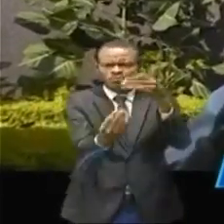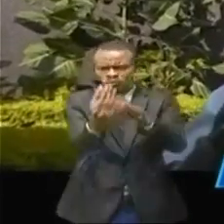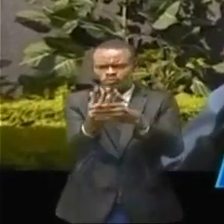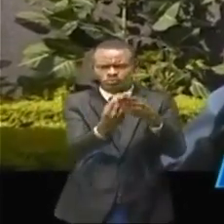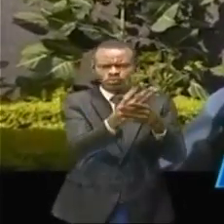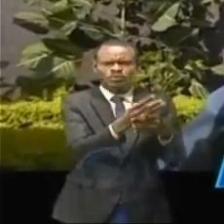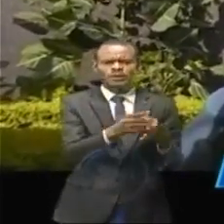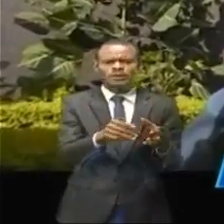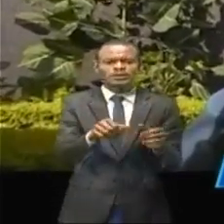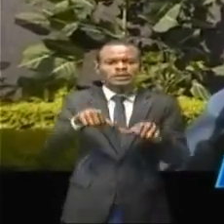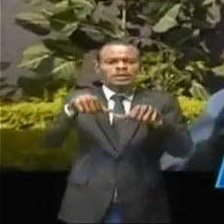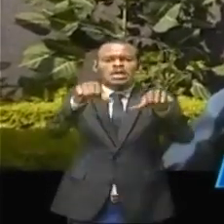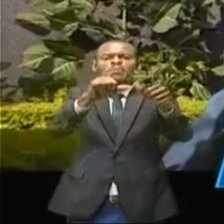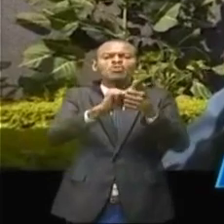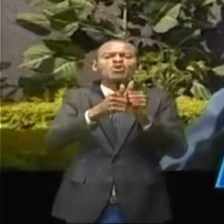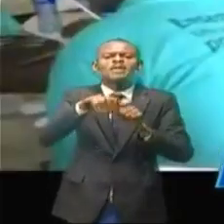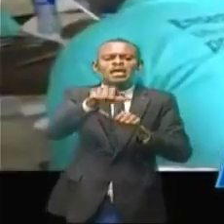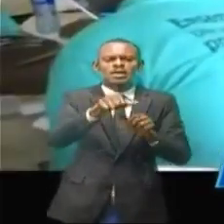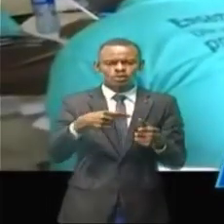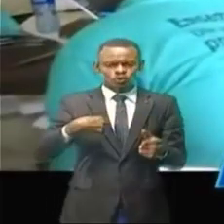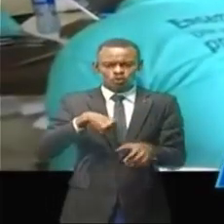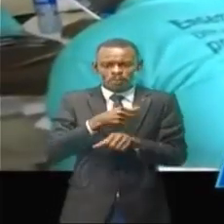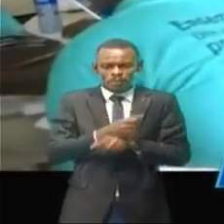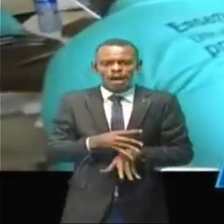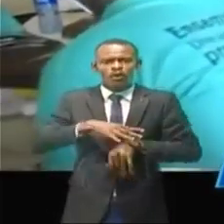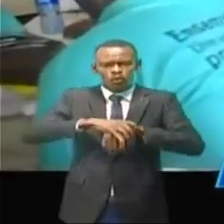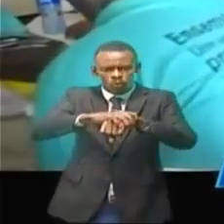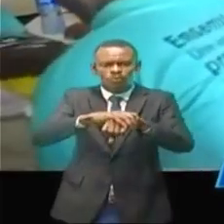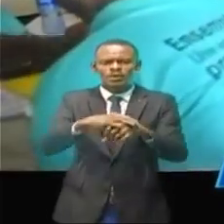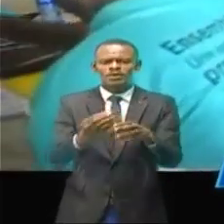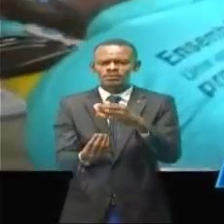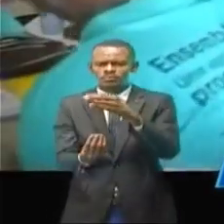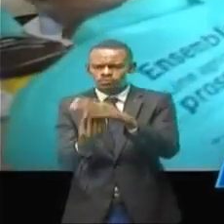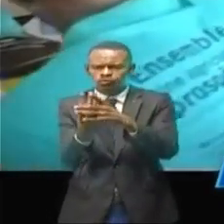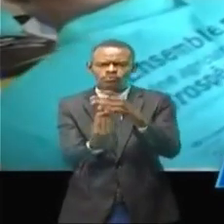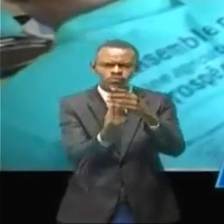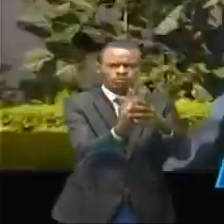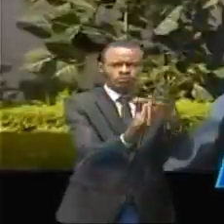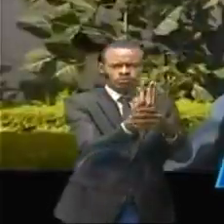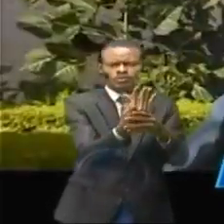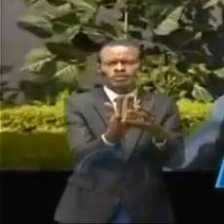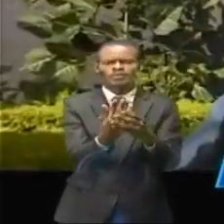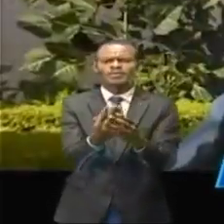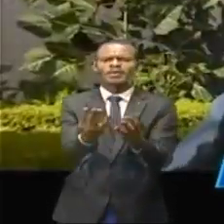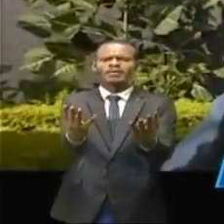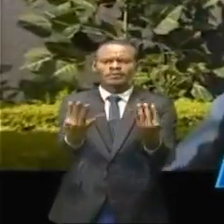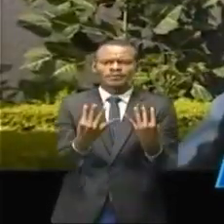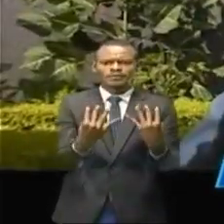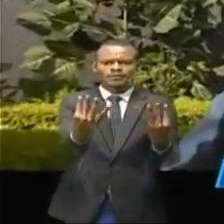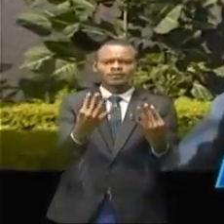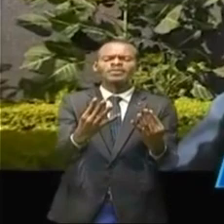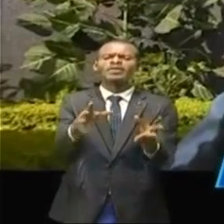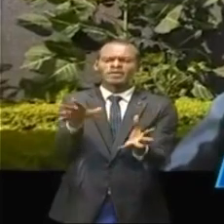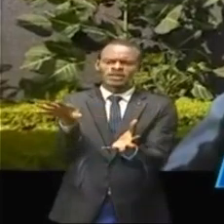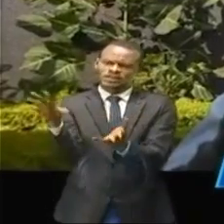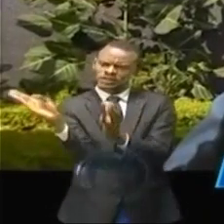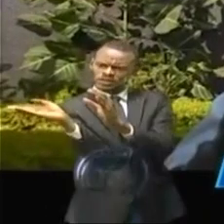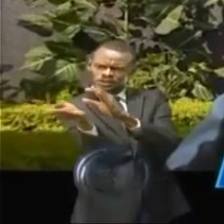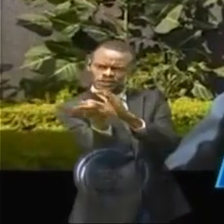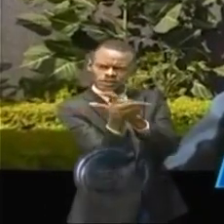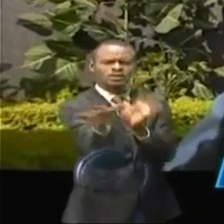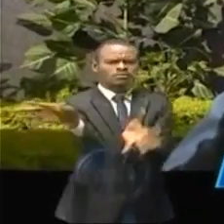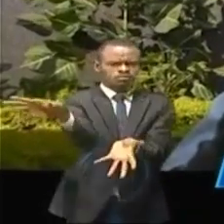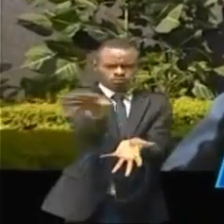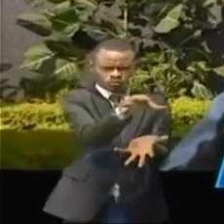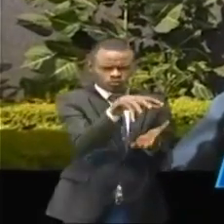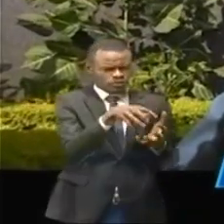c'est leur programme à eux, parce que si on tient compte de ce que veut le chef de l'État, où il veut que chacun soit